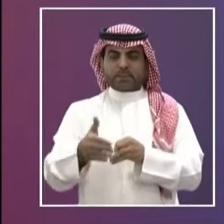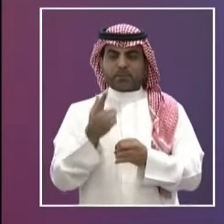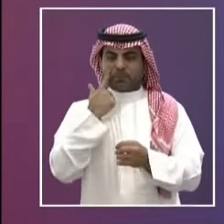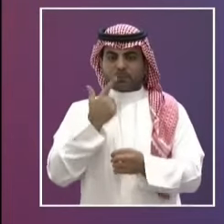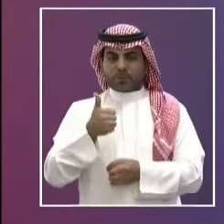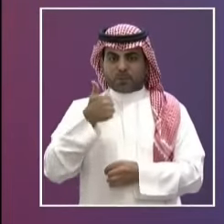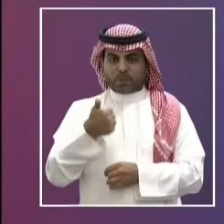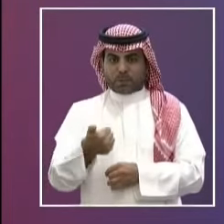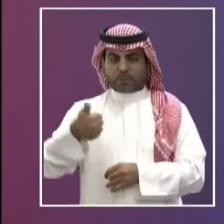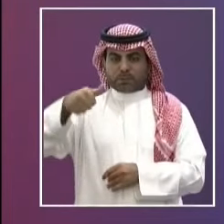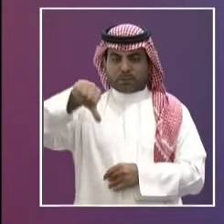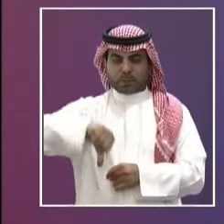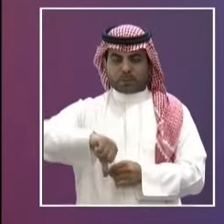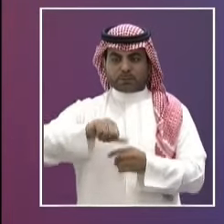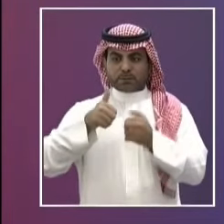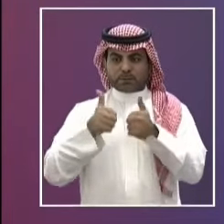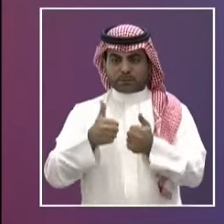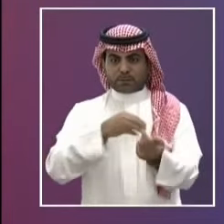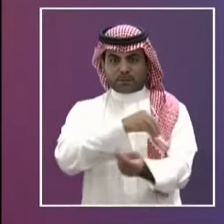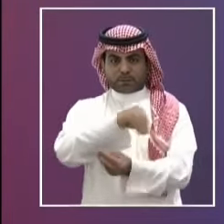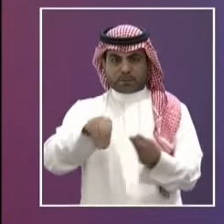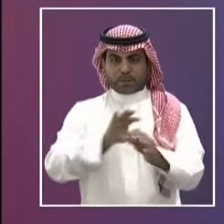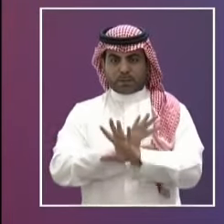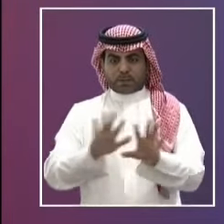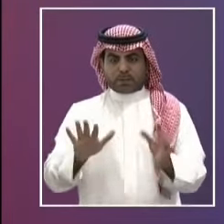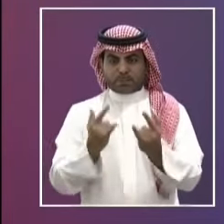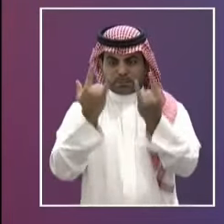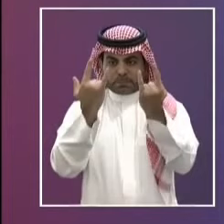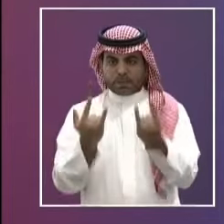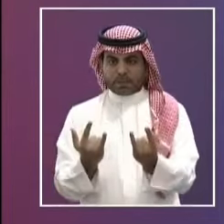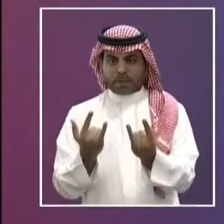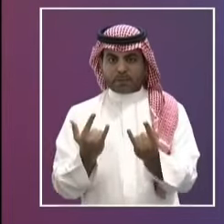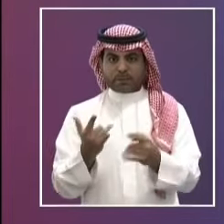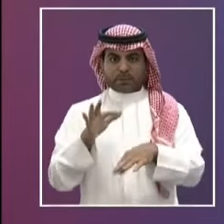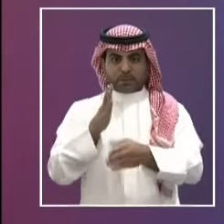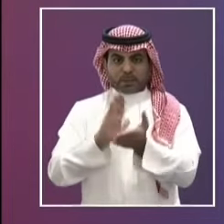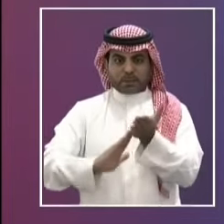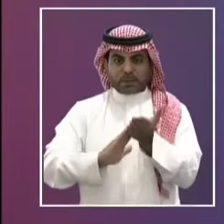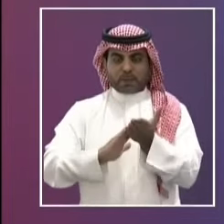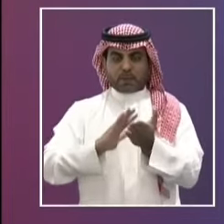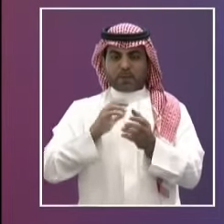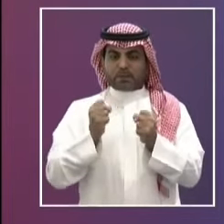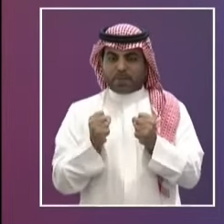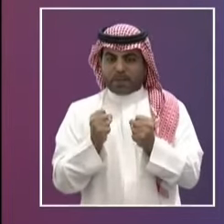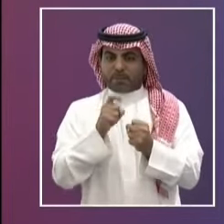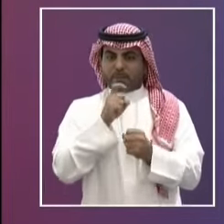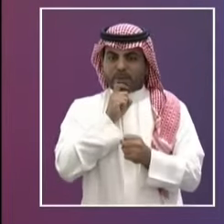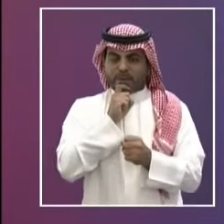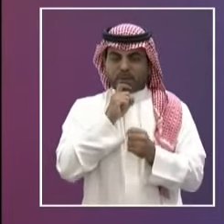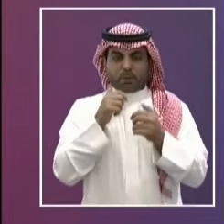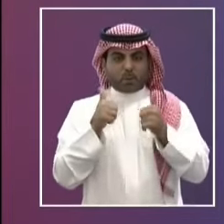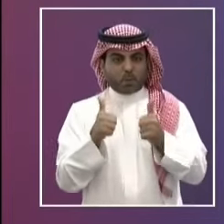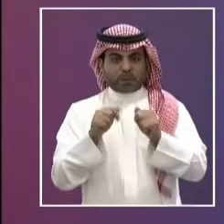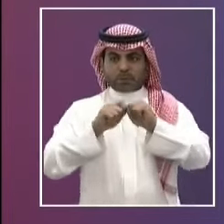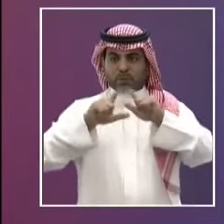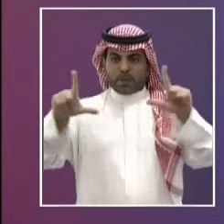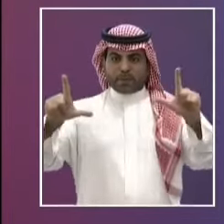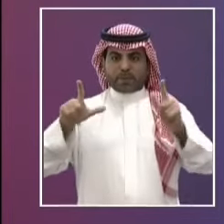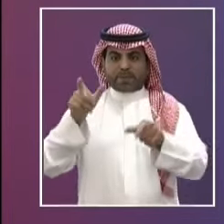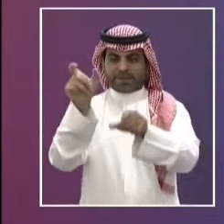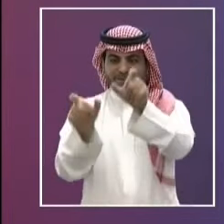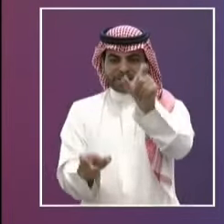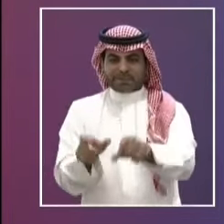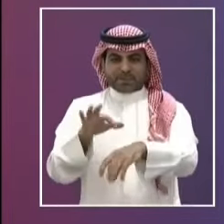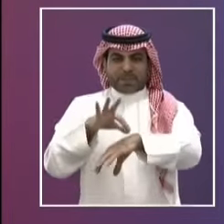تقييم الوضع وسوف يتم تعديل إذا كان هناك حاجة للتعديل، سواء برفع الأعداد